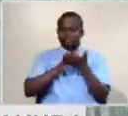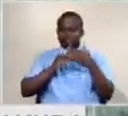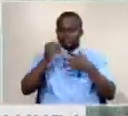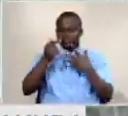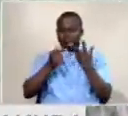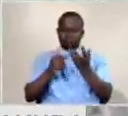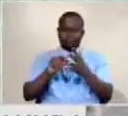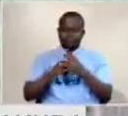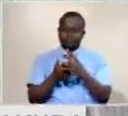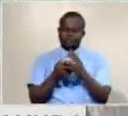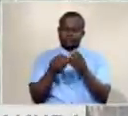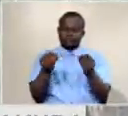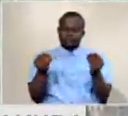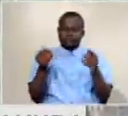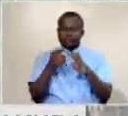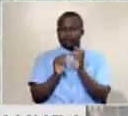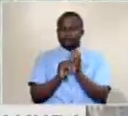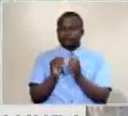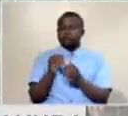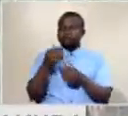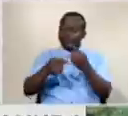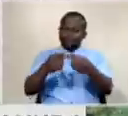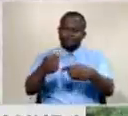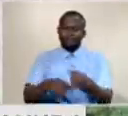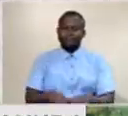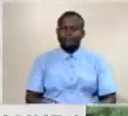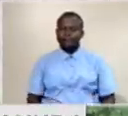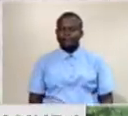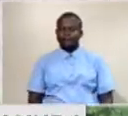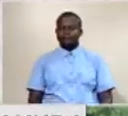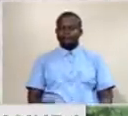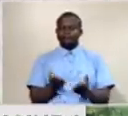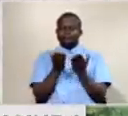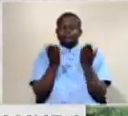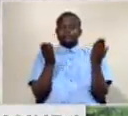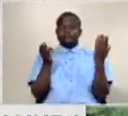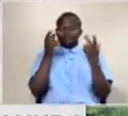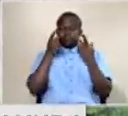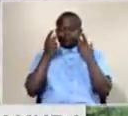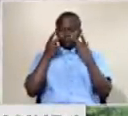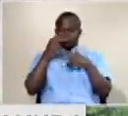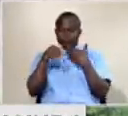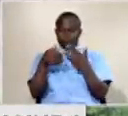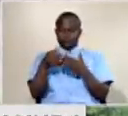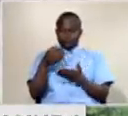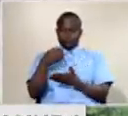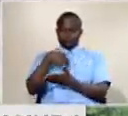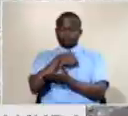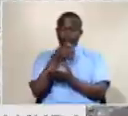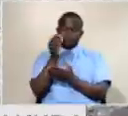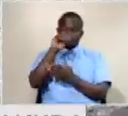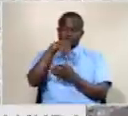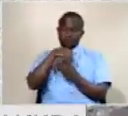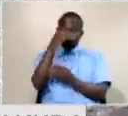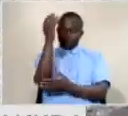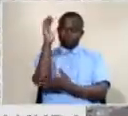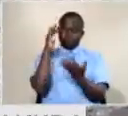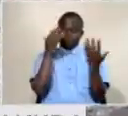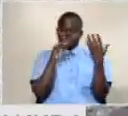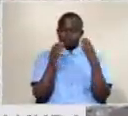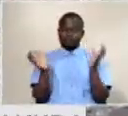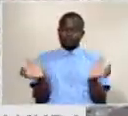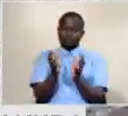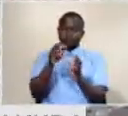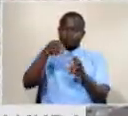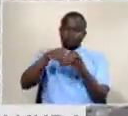mu byo batangiye kugikoraho kandi ngo urugendo rurakomeje. Aho rero ijyanye ni ukuhareba nimba hagomba gusubiramo ishyamba, abantu bagashishikarizwa gutera